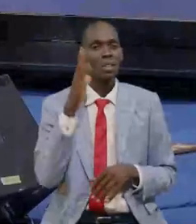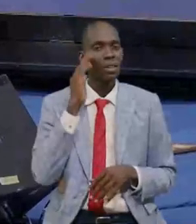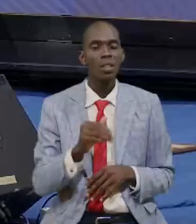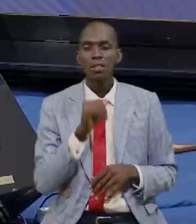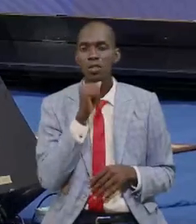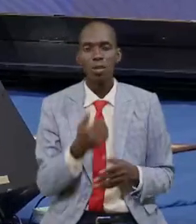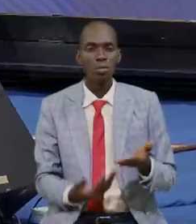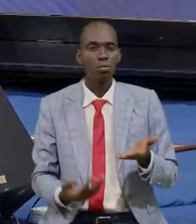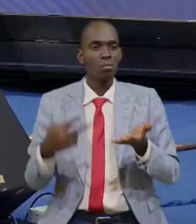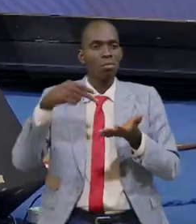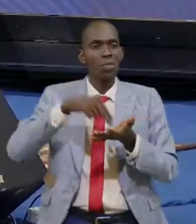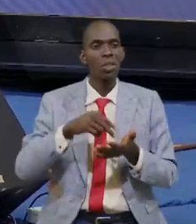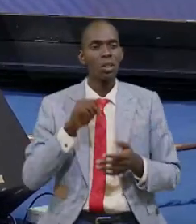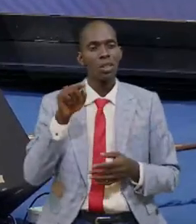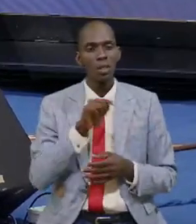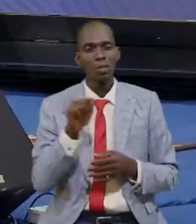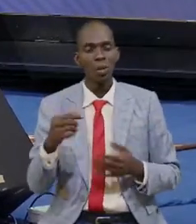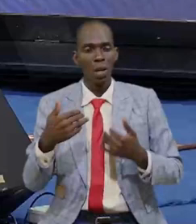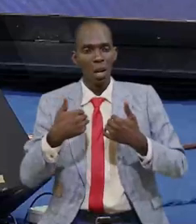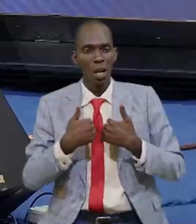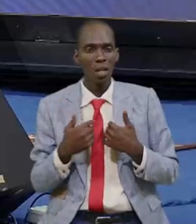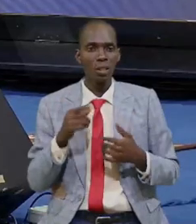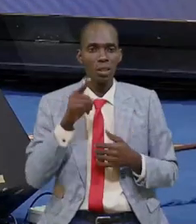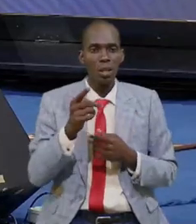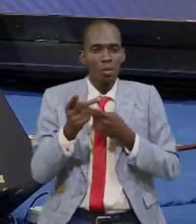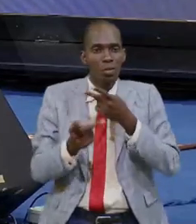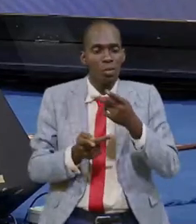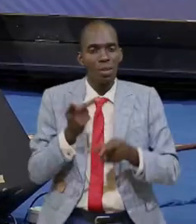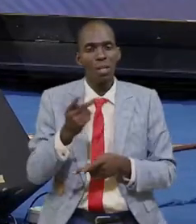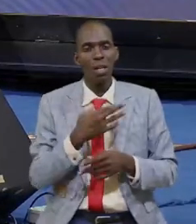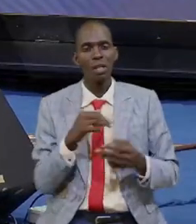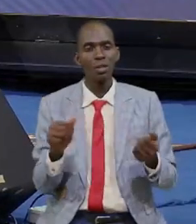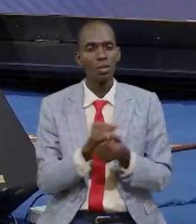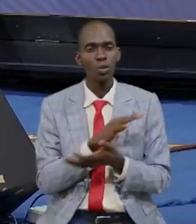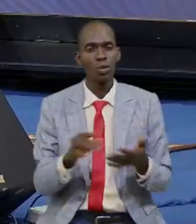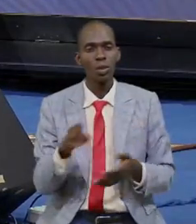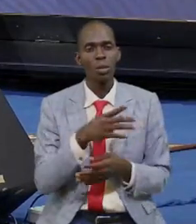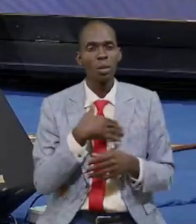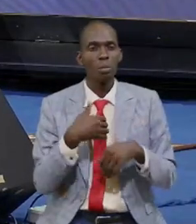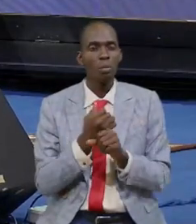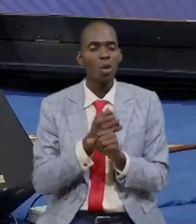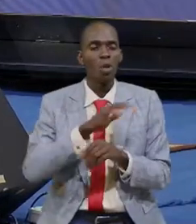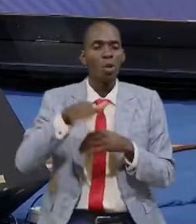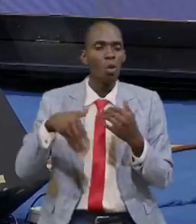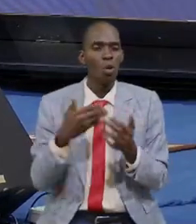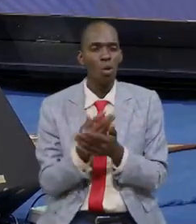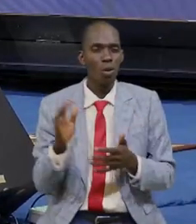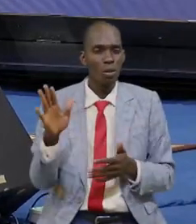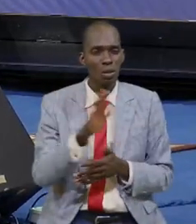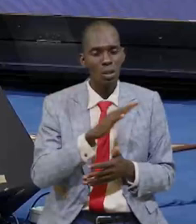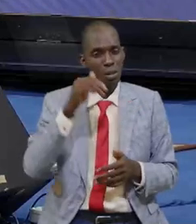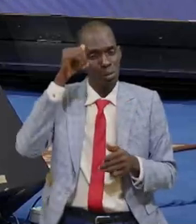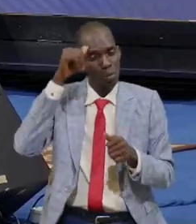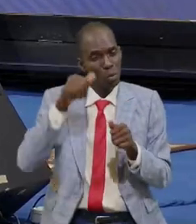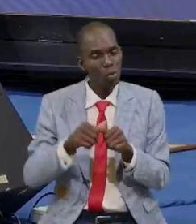pas, car tu les as châtiés, tu les as anéantis, et tu en